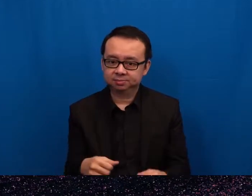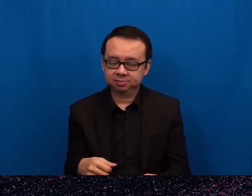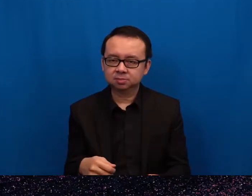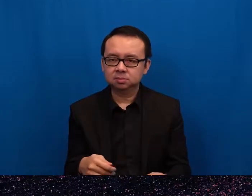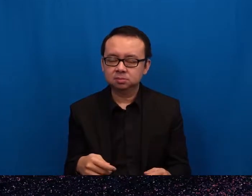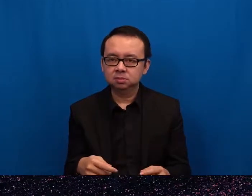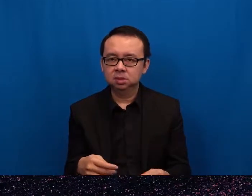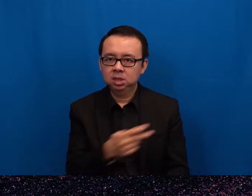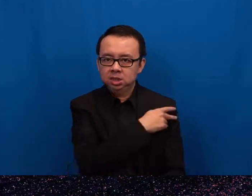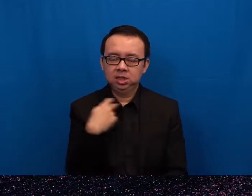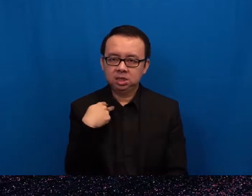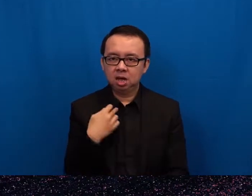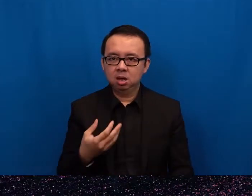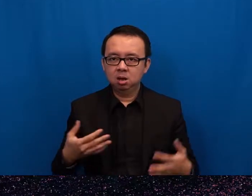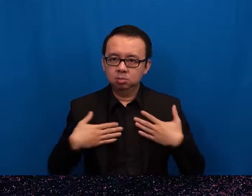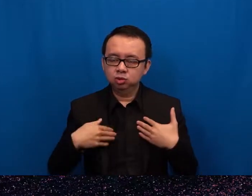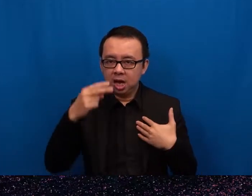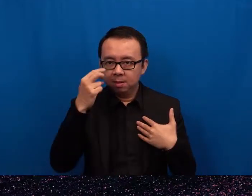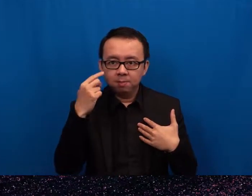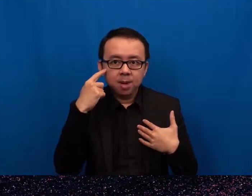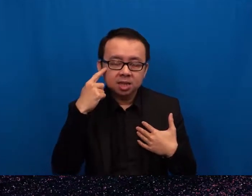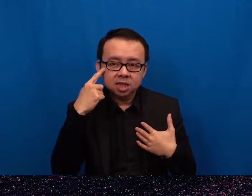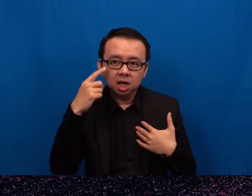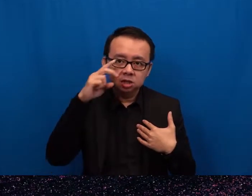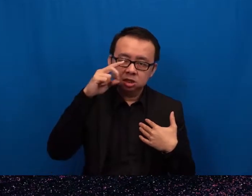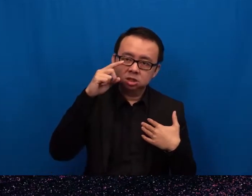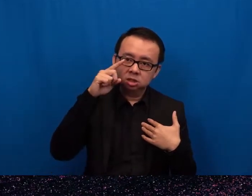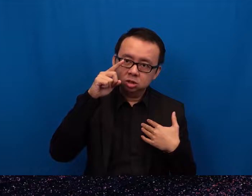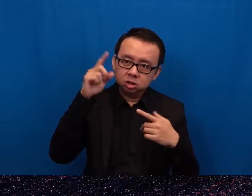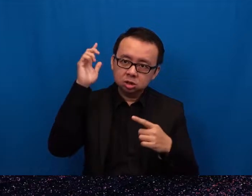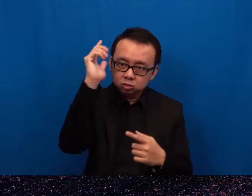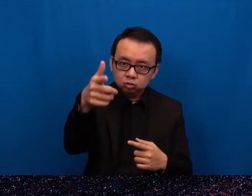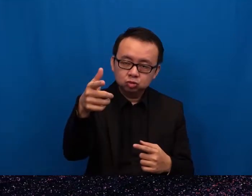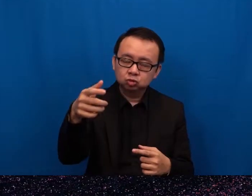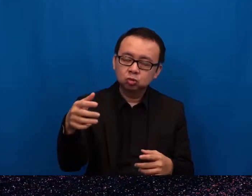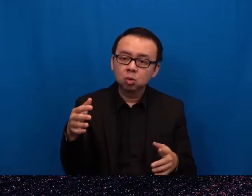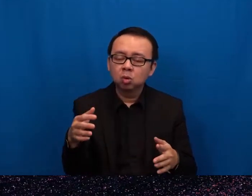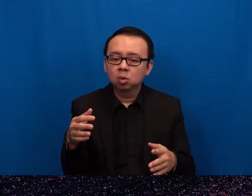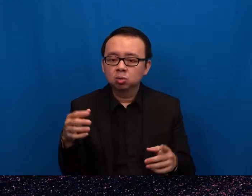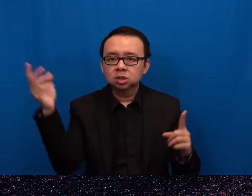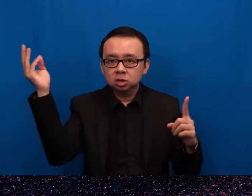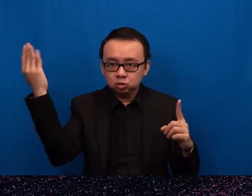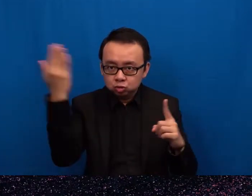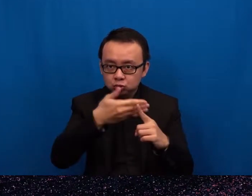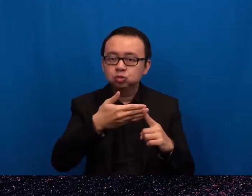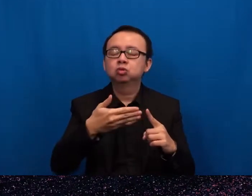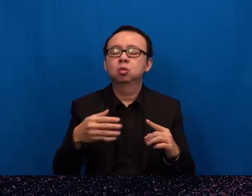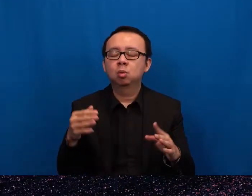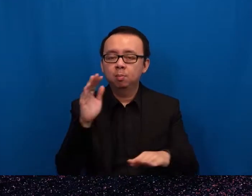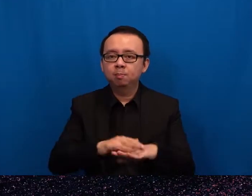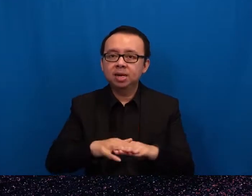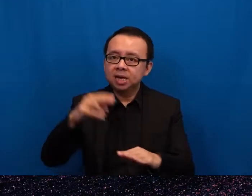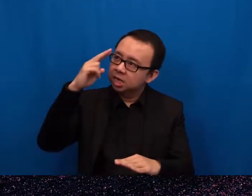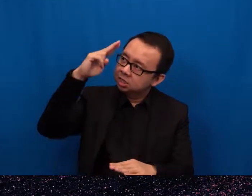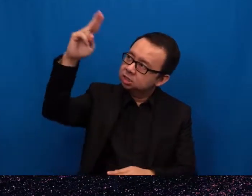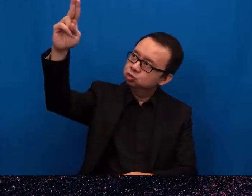ke atas di mana Kristus ada, kata Kolose, di sebelah kanan Allah Bapa. Itu bicara tentang